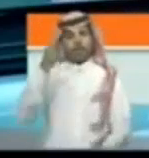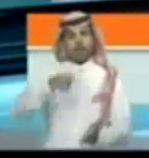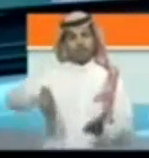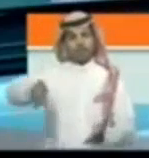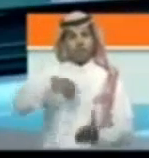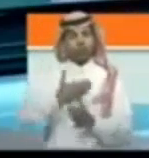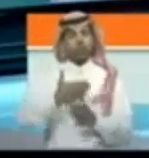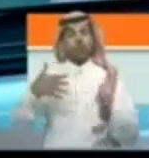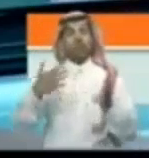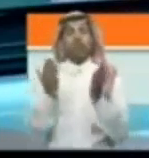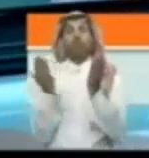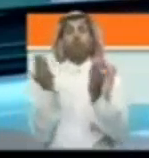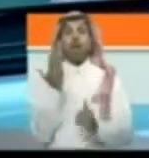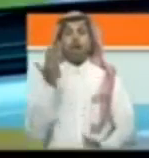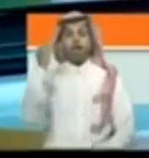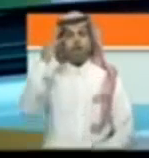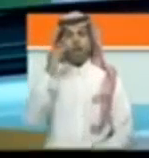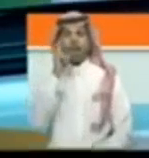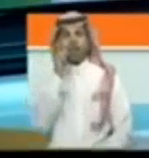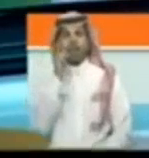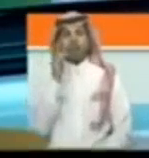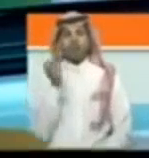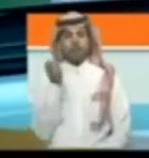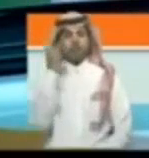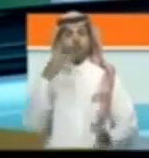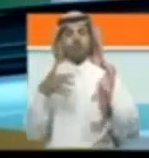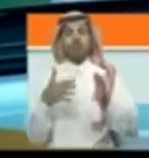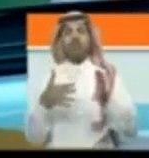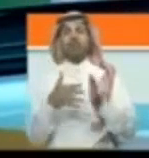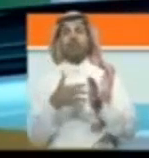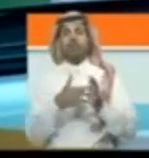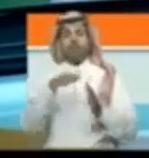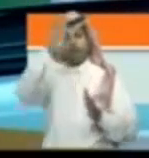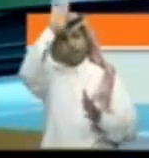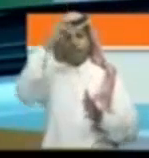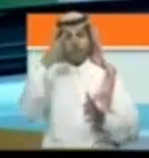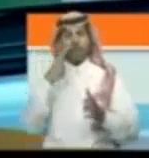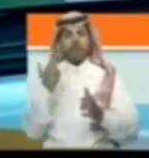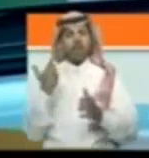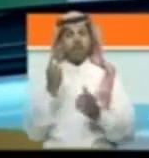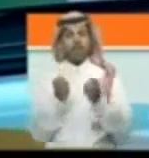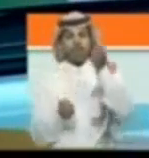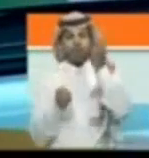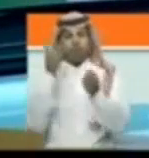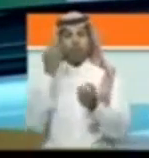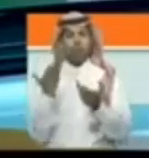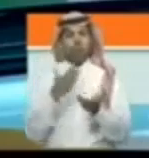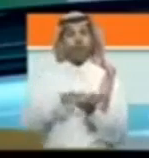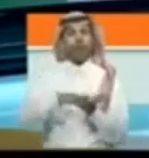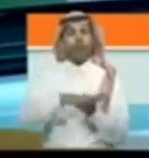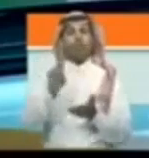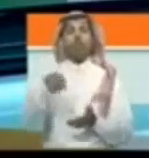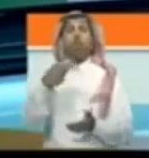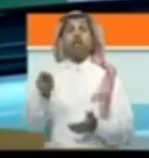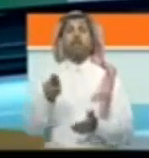جامعة الملك عبد العزيز إنجازا عالميا جديدا في معرض جنيف الدولي للاختراعات